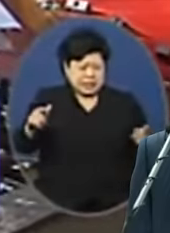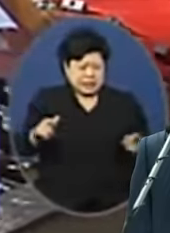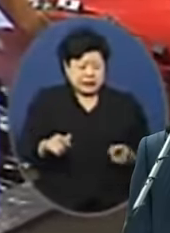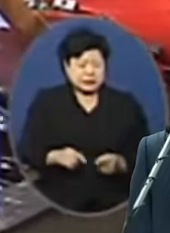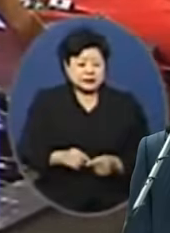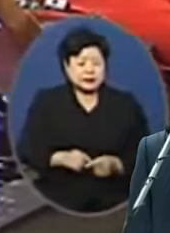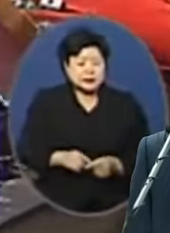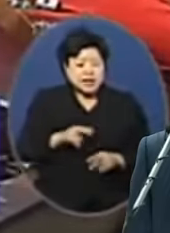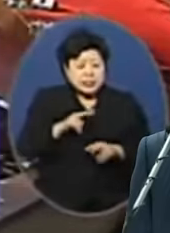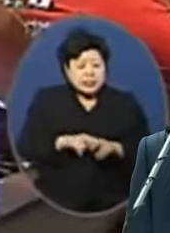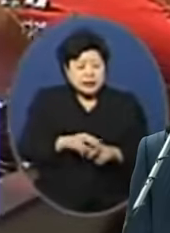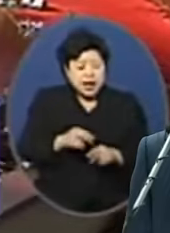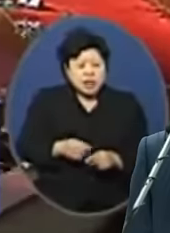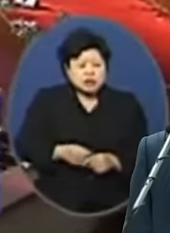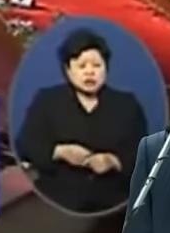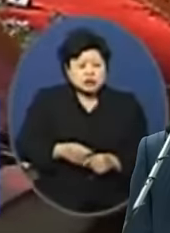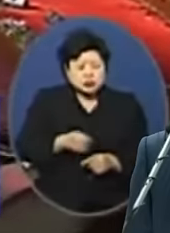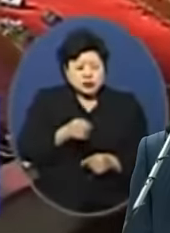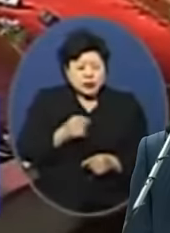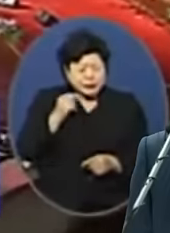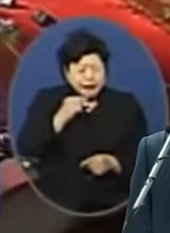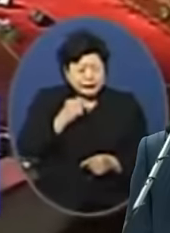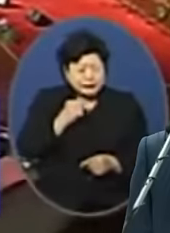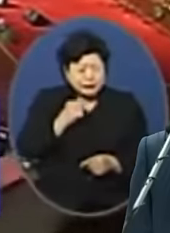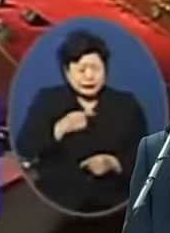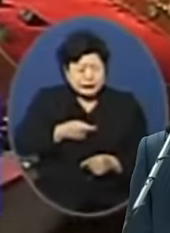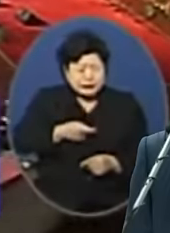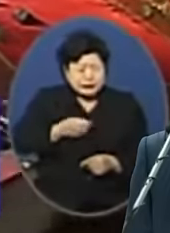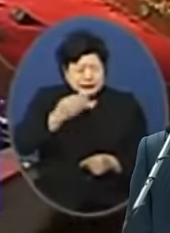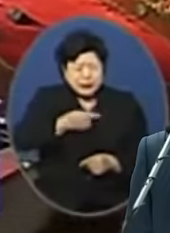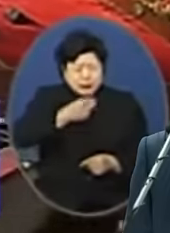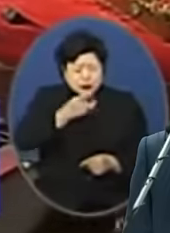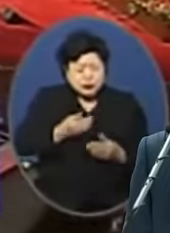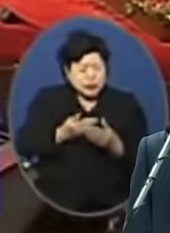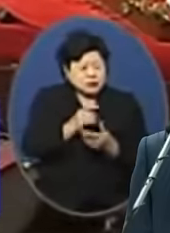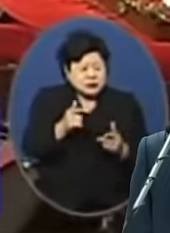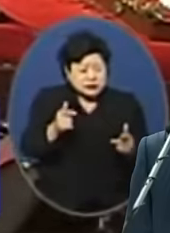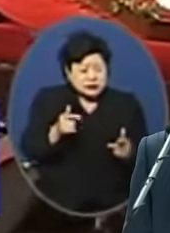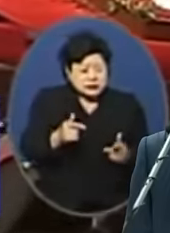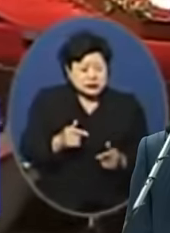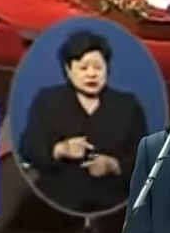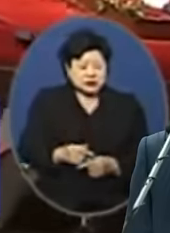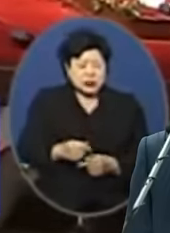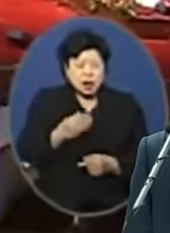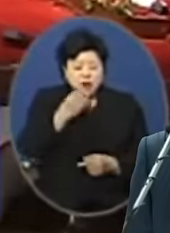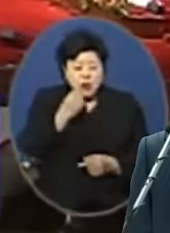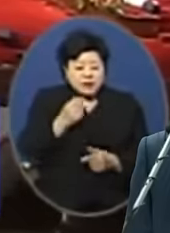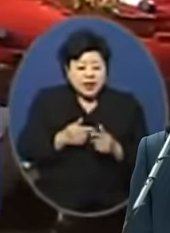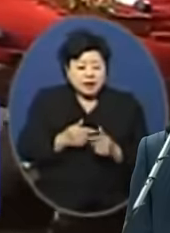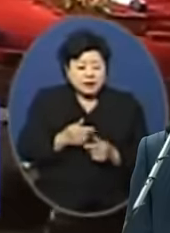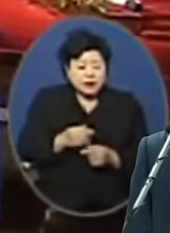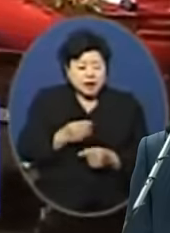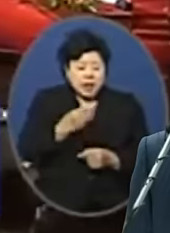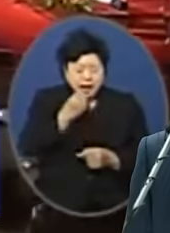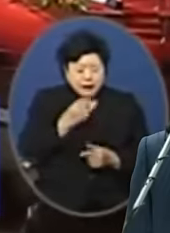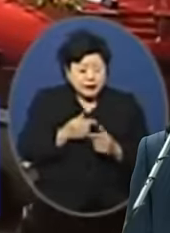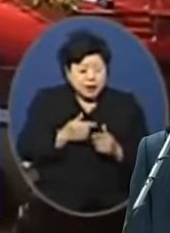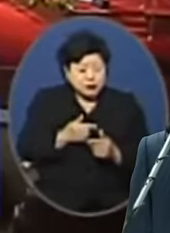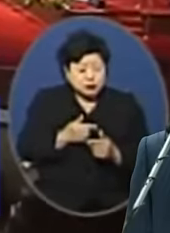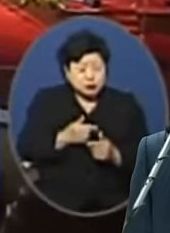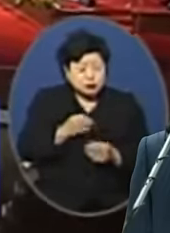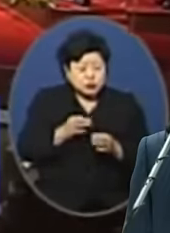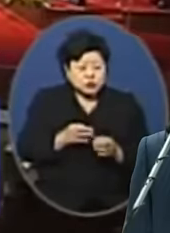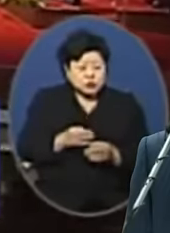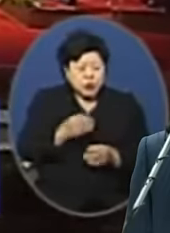한 구멍으로 어찌 단물과 쓴물을 내겠느냐. 내 형제들아 어찌 무화과나무가 감난 열매를 포도나무가 무화과를 맺겠느냐. 이와